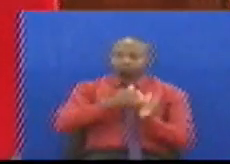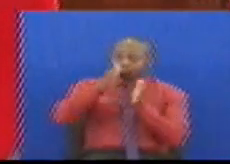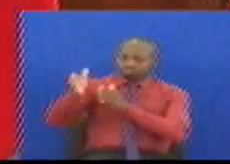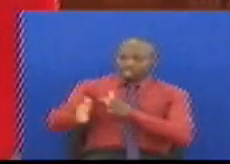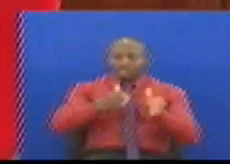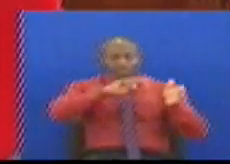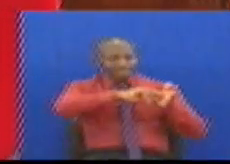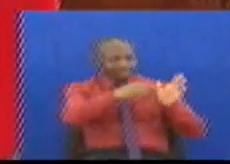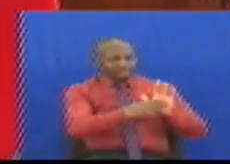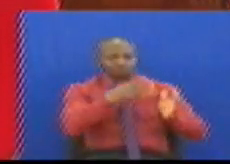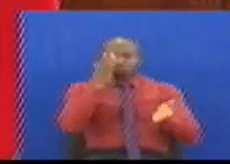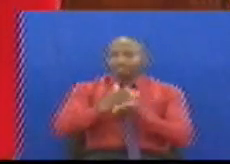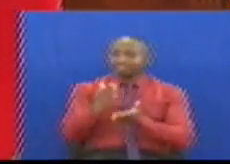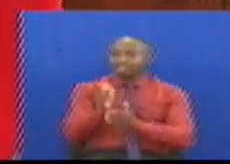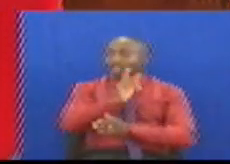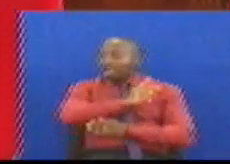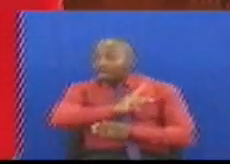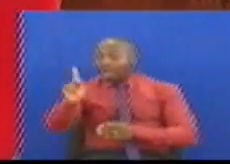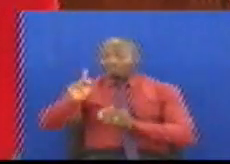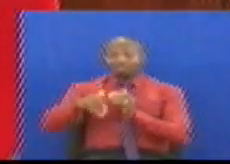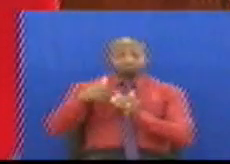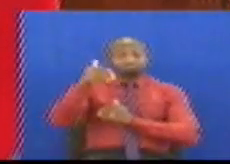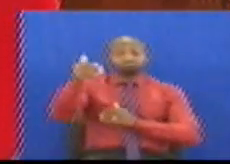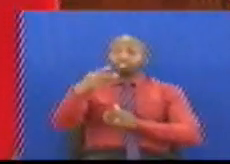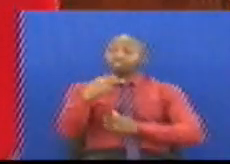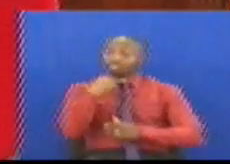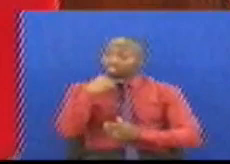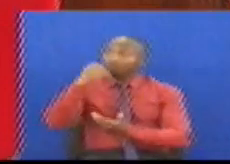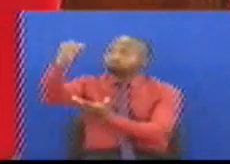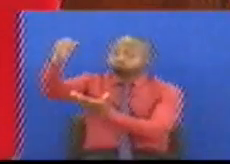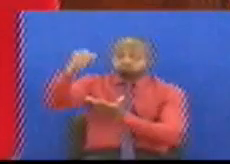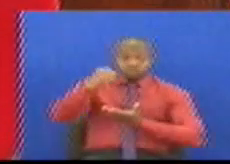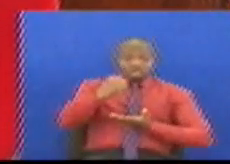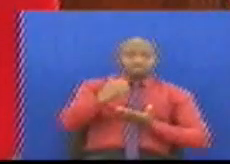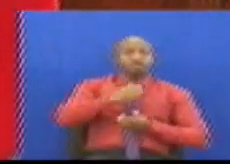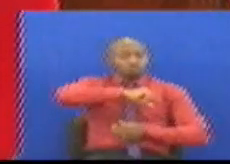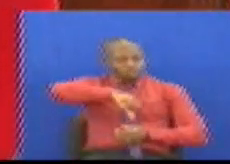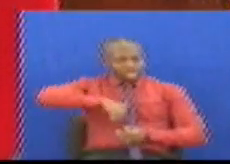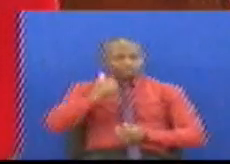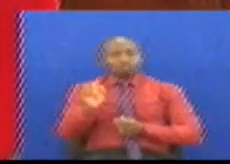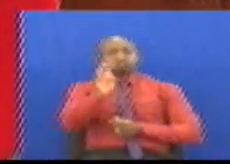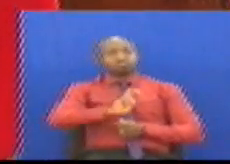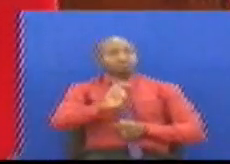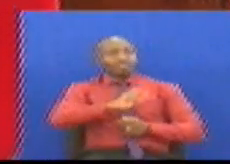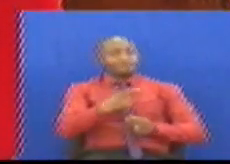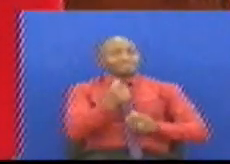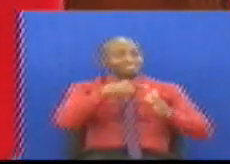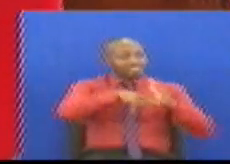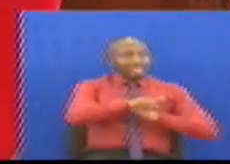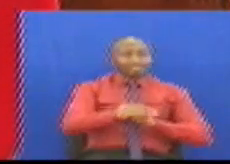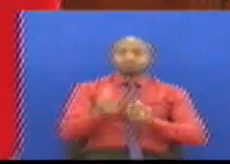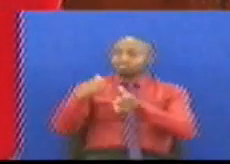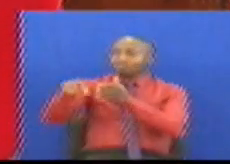mwingine wa kuhakikisha kwamba endapo itatokea fedha za nje zikupatikana, basi sisi wenyewe tutumie fedha zetu za ndani tuweze